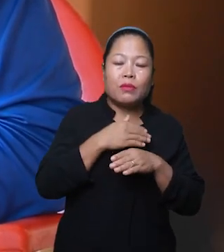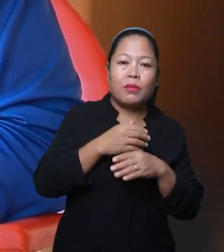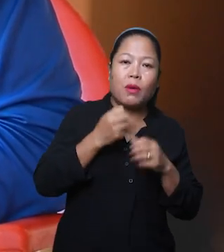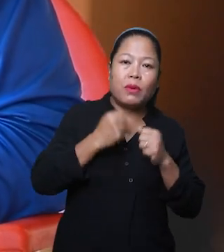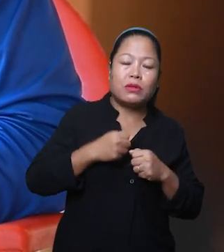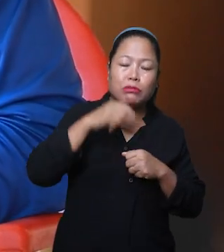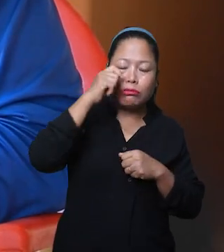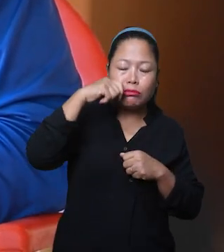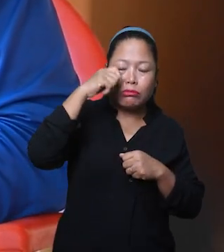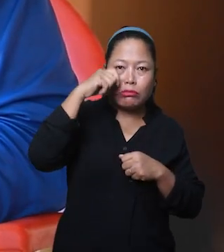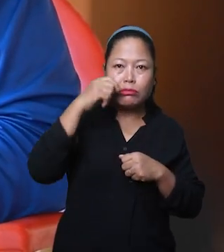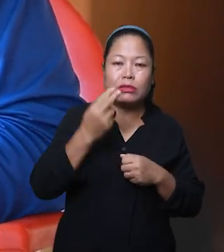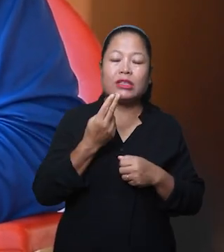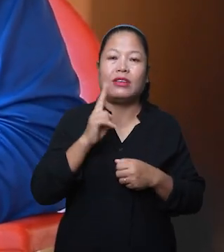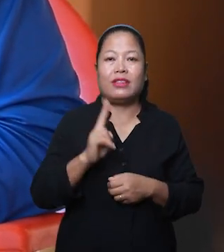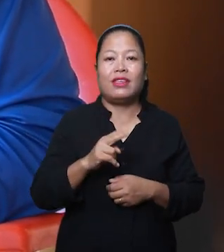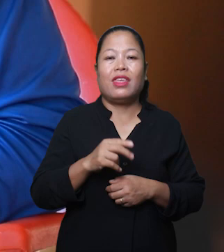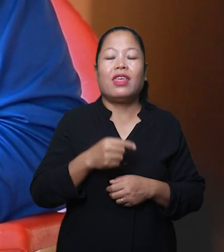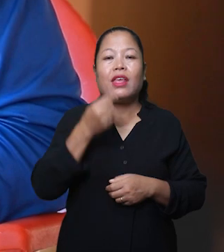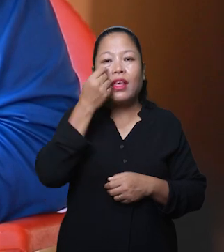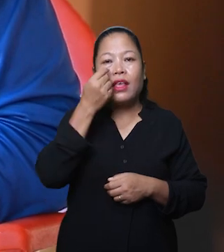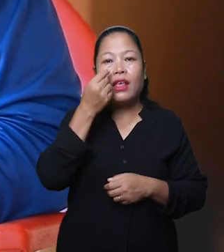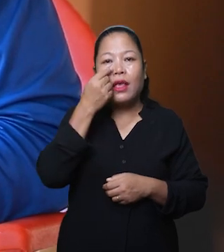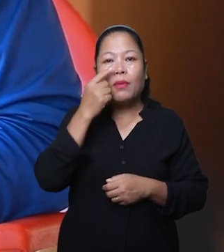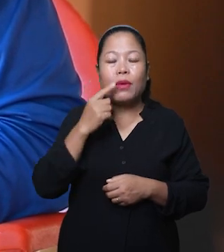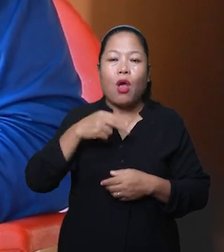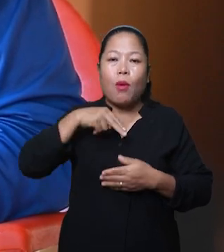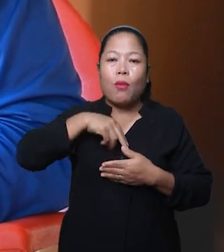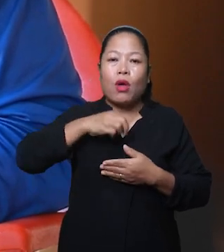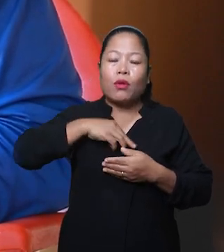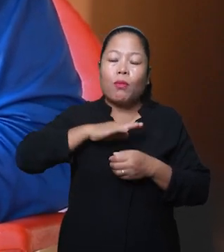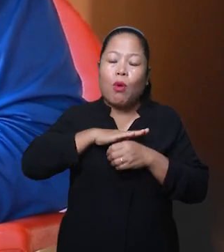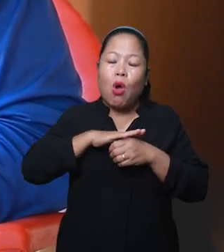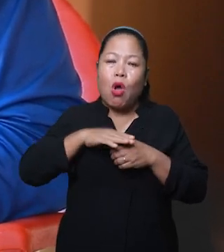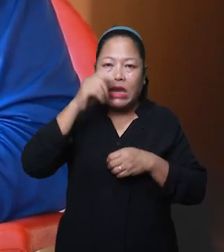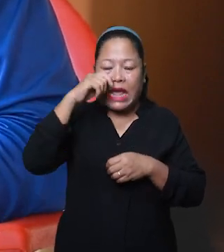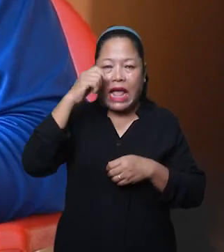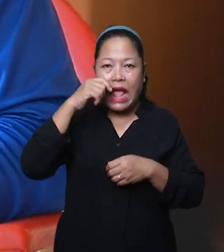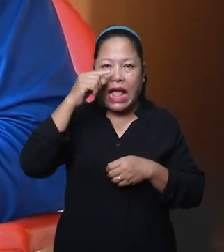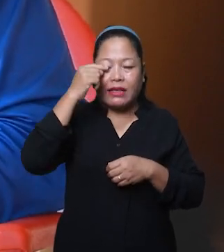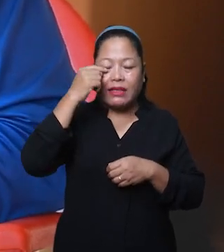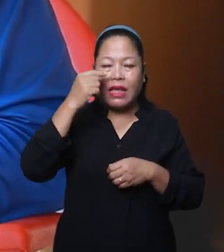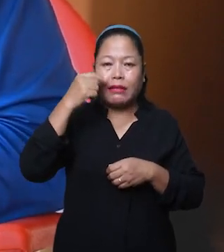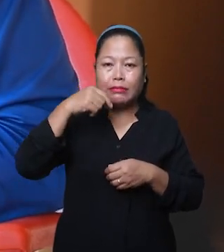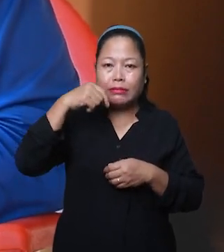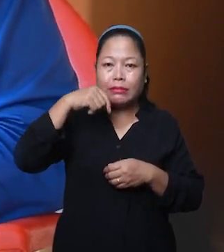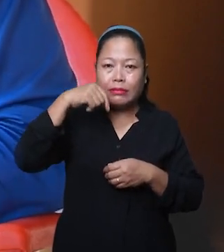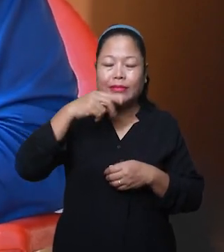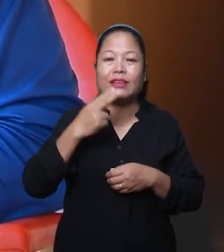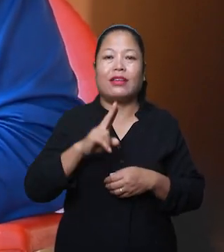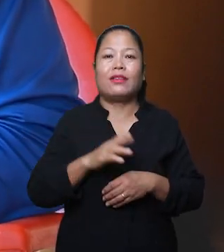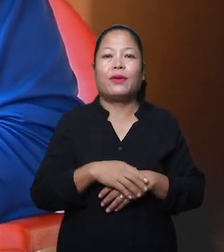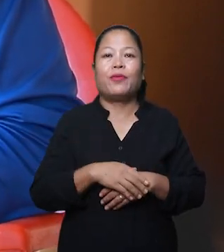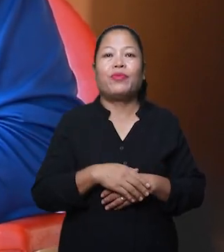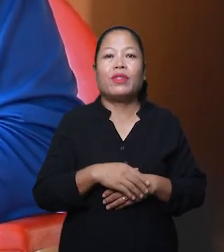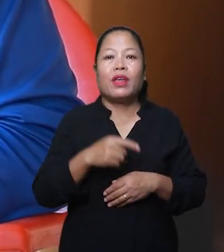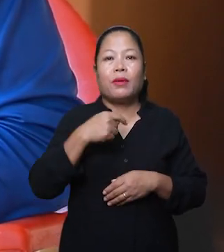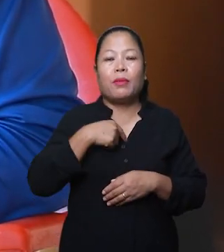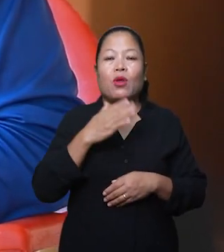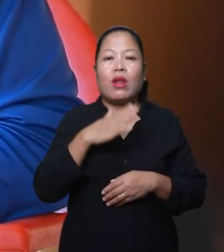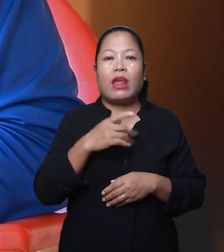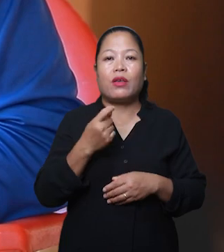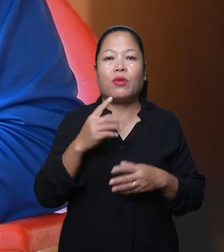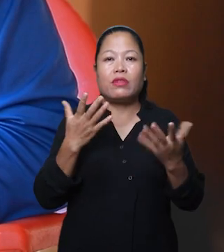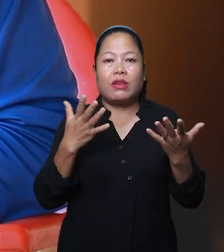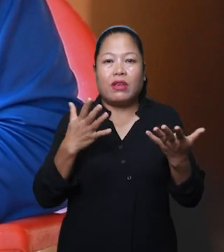फेरि प्यारो हुन्थे मम्मीसँग बस्थे रोइरहन्थे मनभरि आँसुहरू हुन्थ्यो आँखाबाट आँसुहरू निहाल्ने गर्थेँ